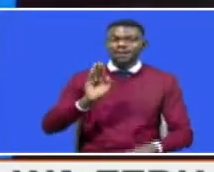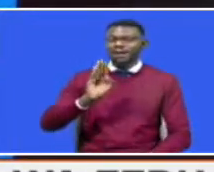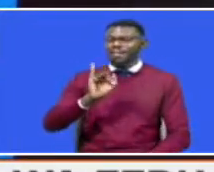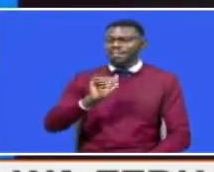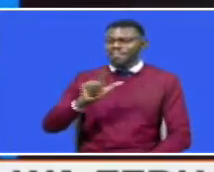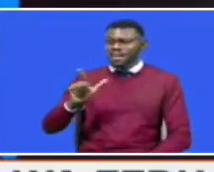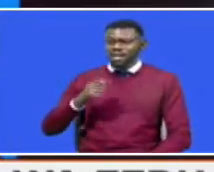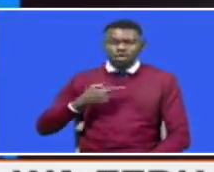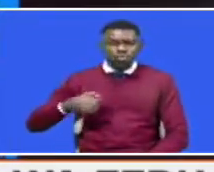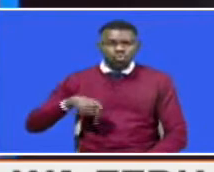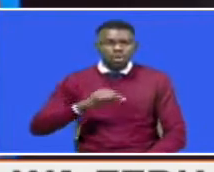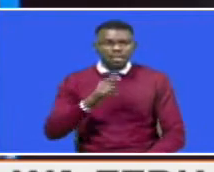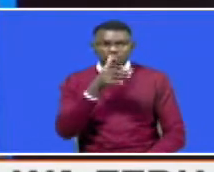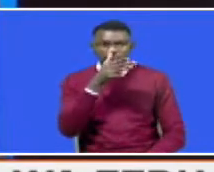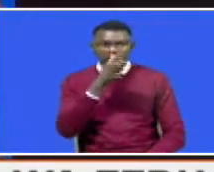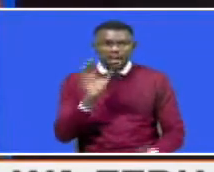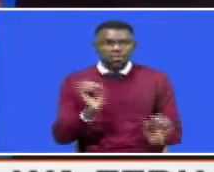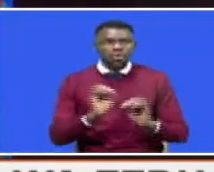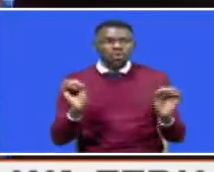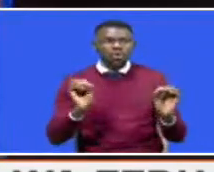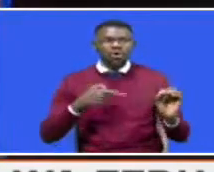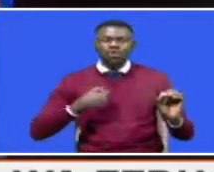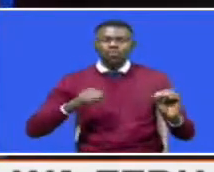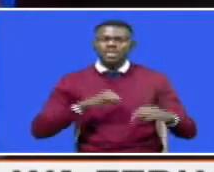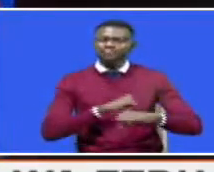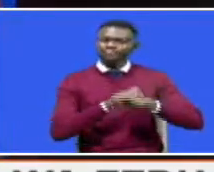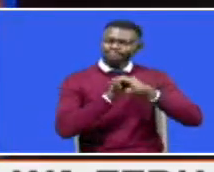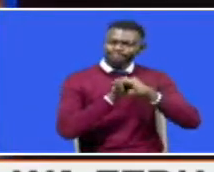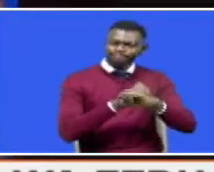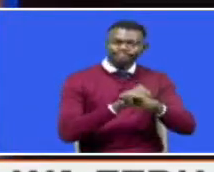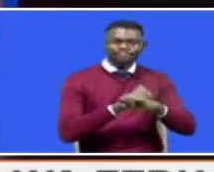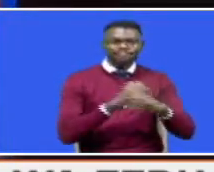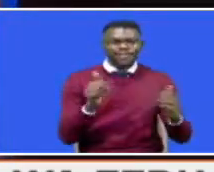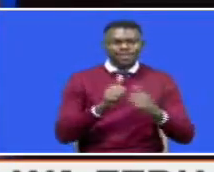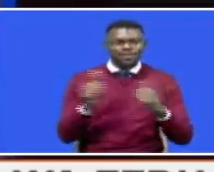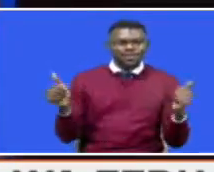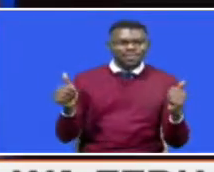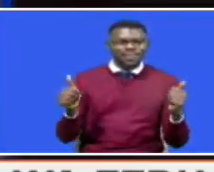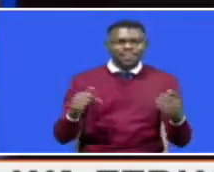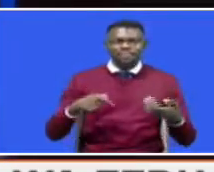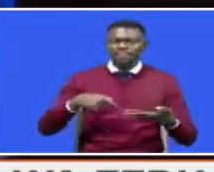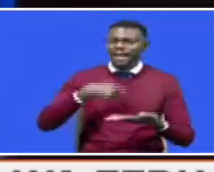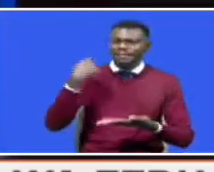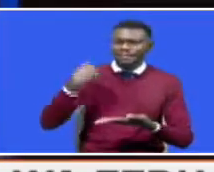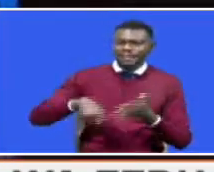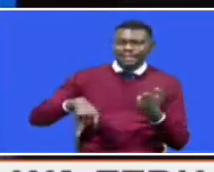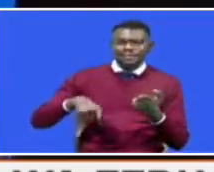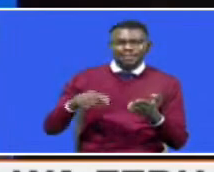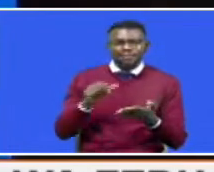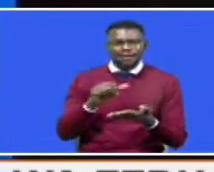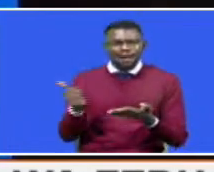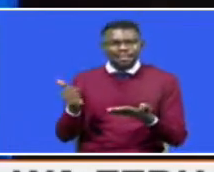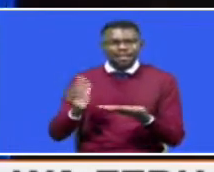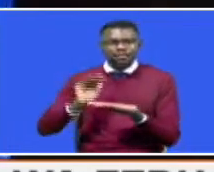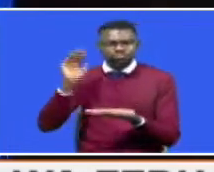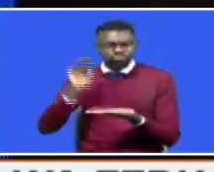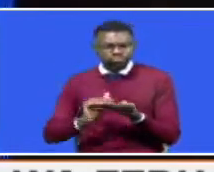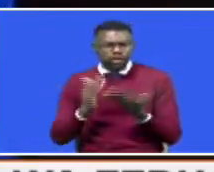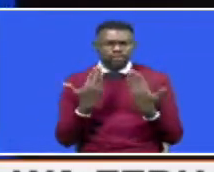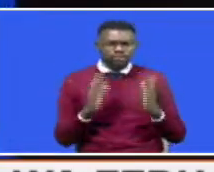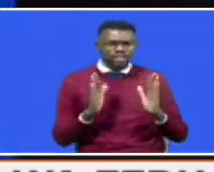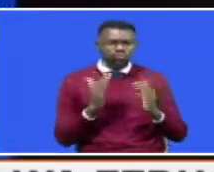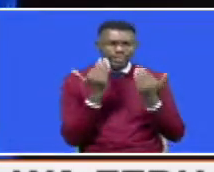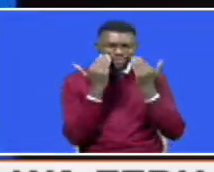you. We've read it kutoka juu hadi chini. Tumeona zile taxes ambazo zimetolewa nyingi sana,